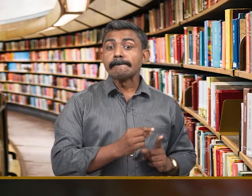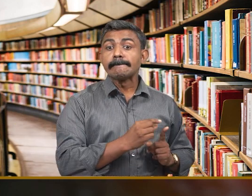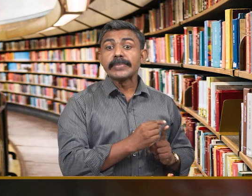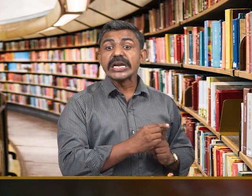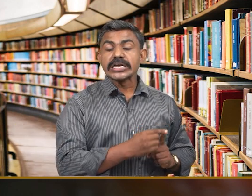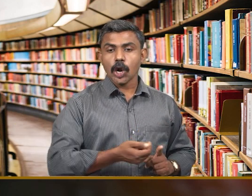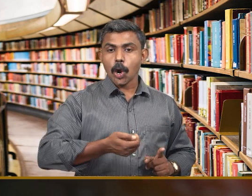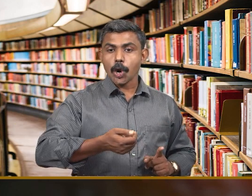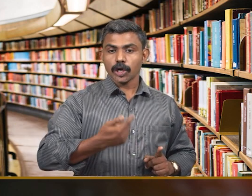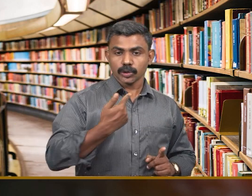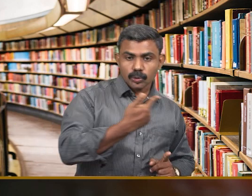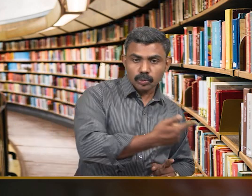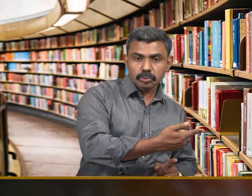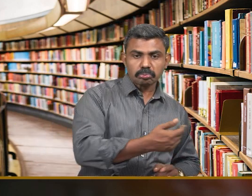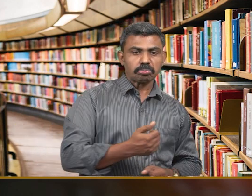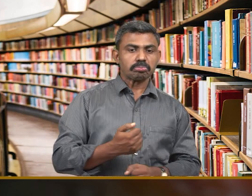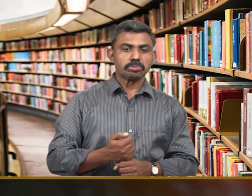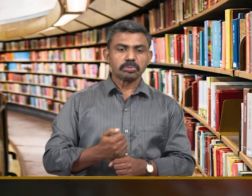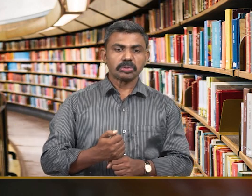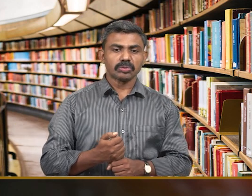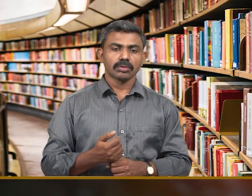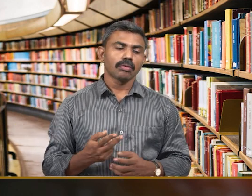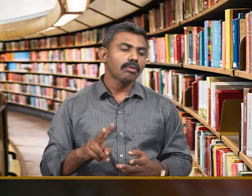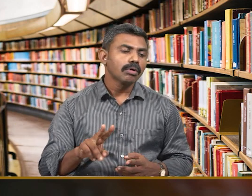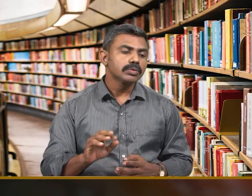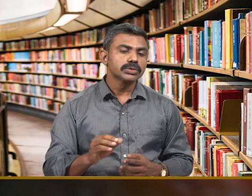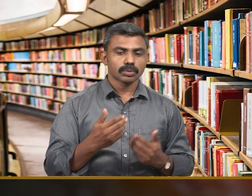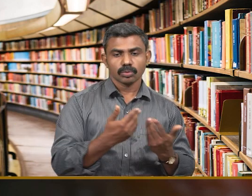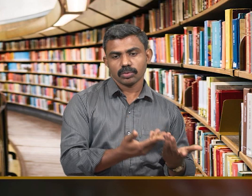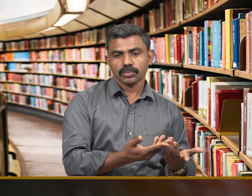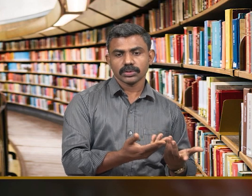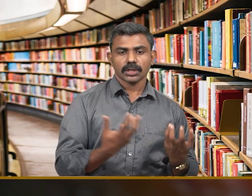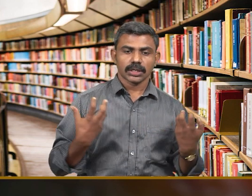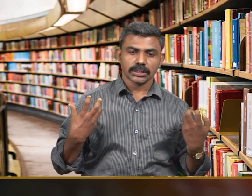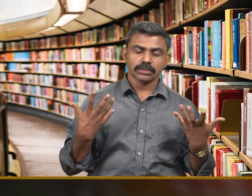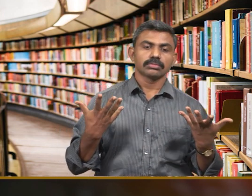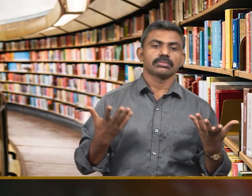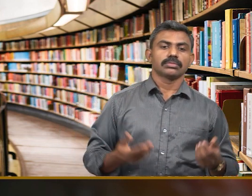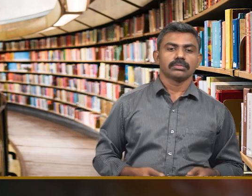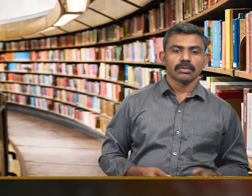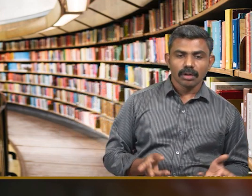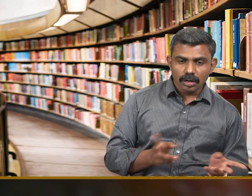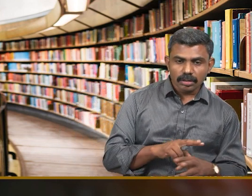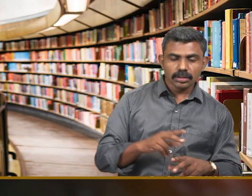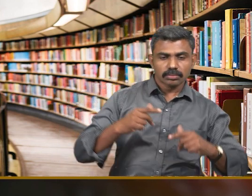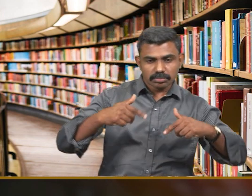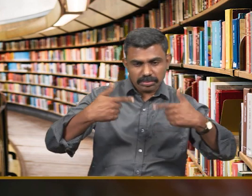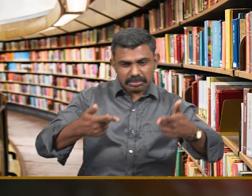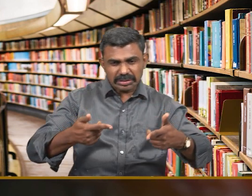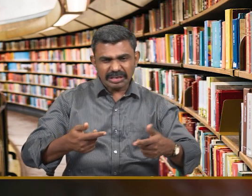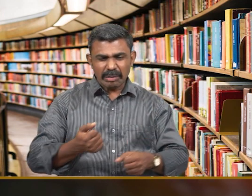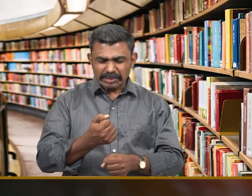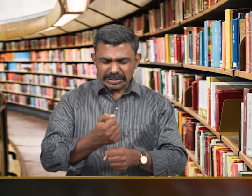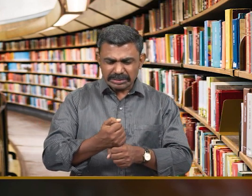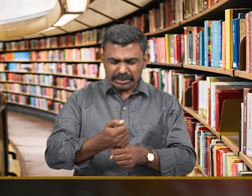அதில் வந்து ஆனால் அவங்க ஜெர்மனியால் கொடுக்க முடிஞ்சது எவ்வளவுன்னா $25 பில்லியன் தான் அவங்க கொடுக்க முடிந்தது. ஸோ அந்த வகையில் பார்த்தீங்கன்னா ஜெர்மனி